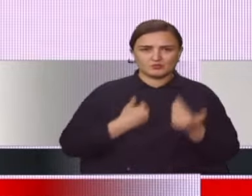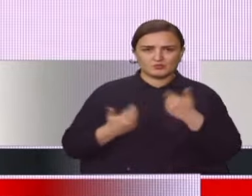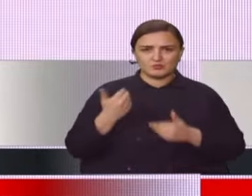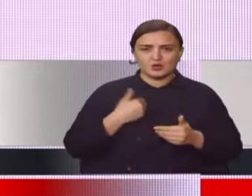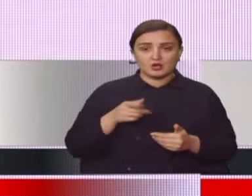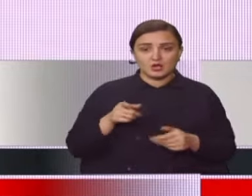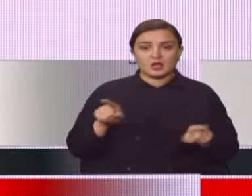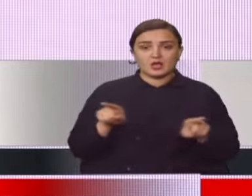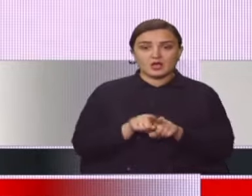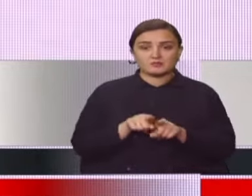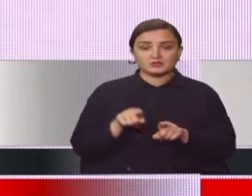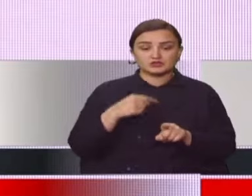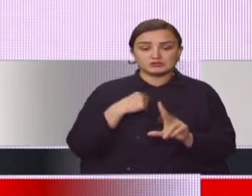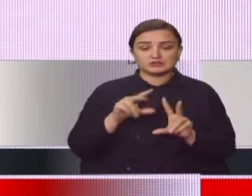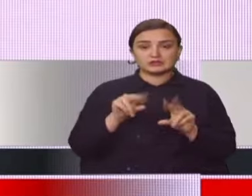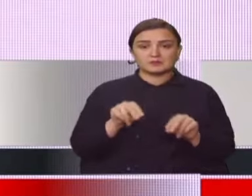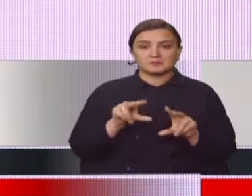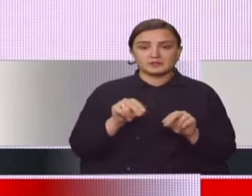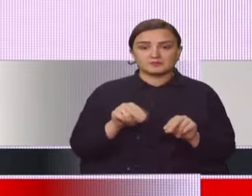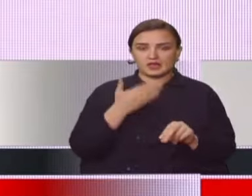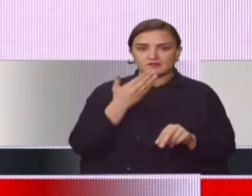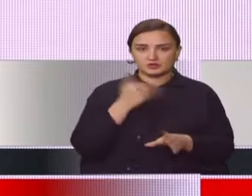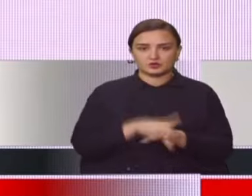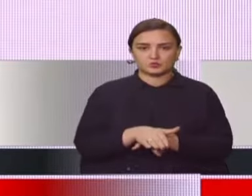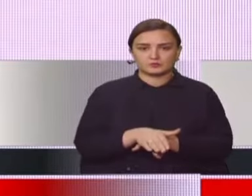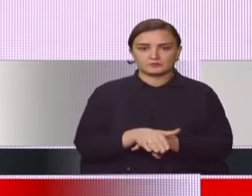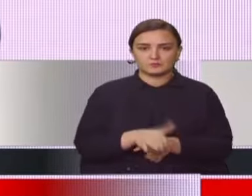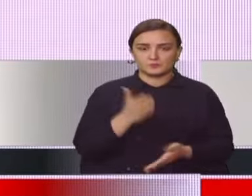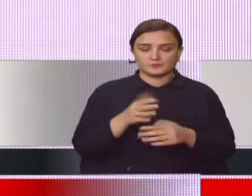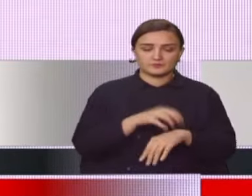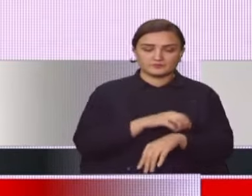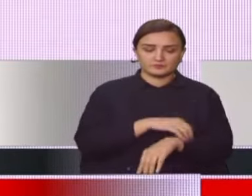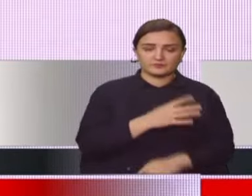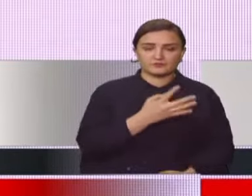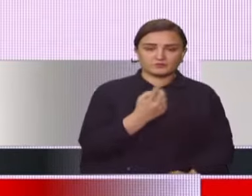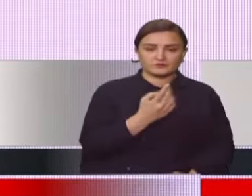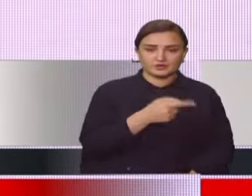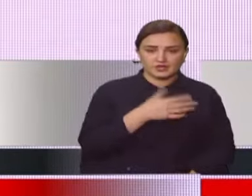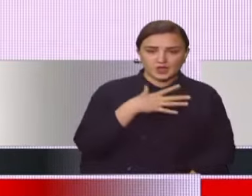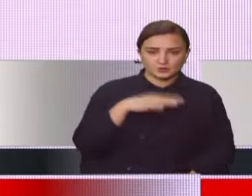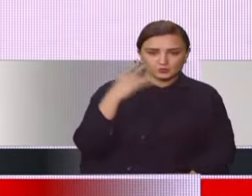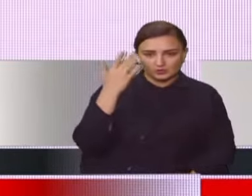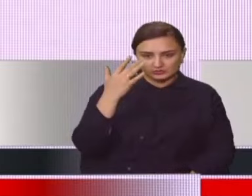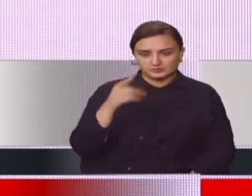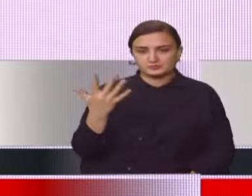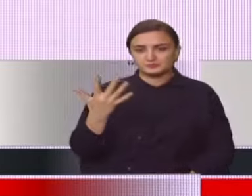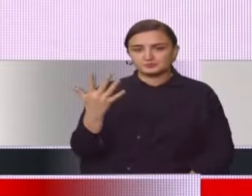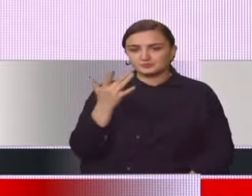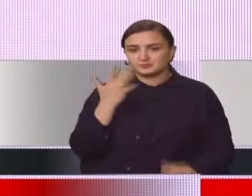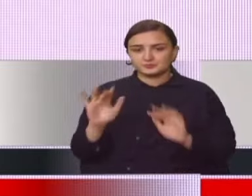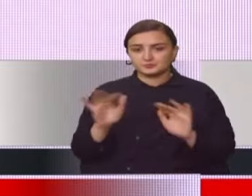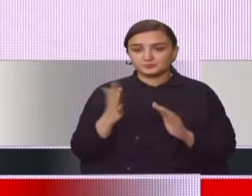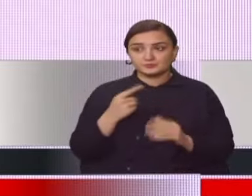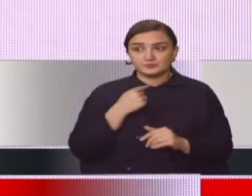მარტივია ჩვენი დაპირებების რეალიზაცია, თუ პარტიებს, ქართულოს ნებას, ნაციონალურ მოძრაობას, არომლიას სხვა პარტიას დააჭირდა კოალიციაში